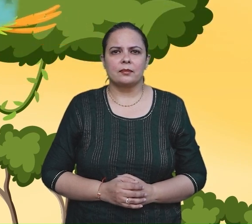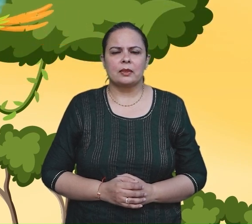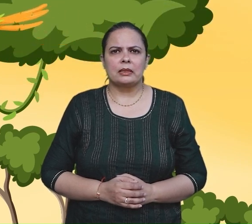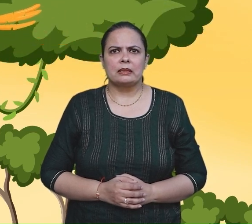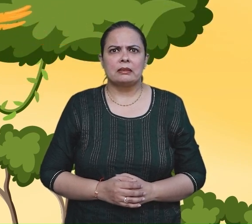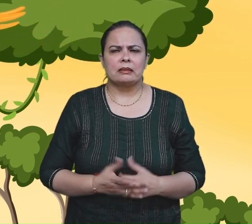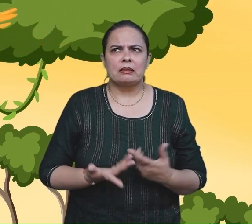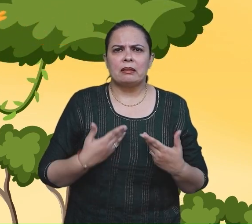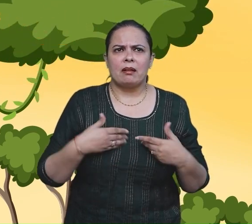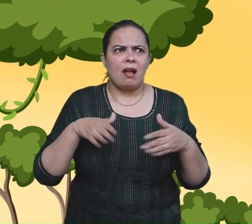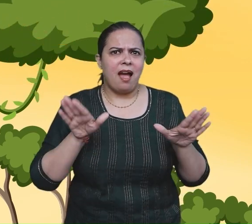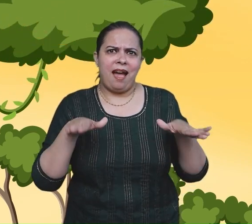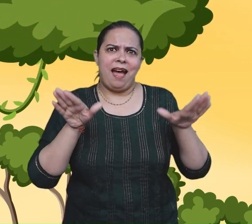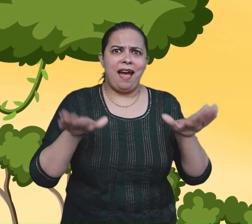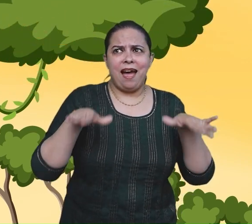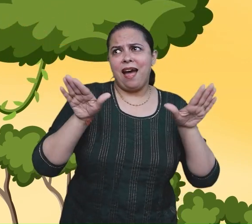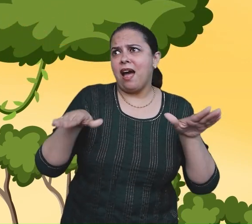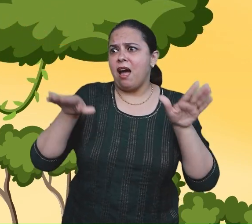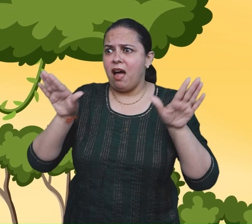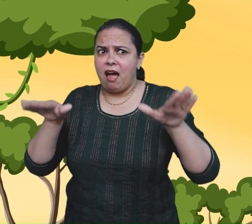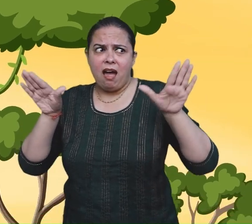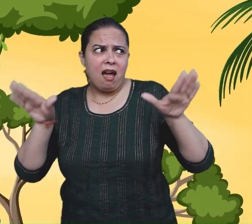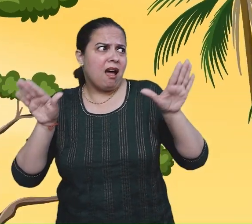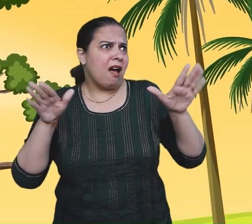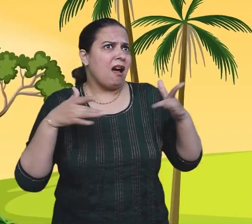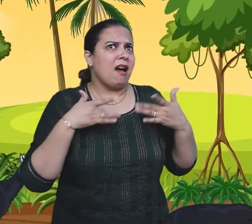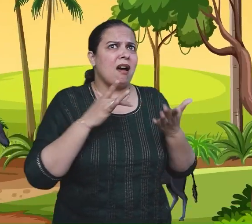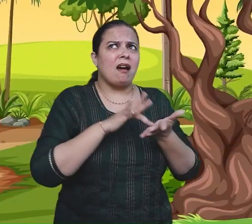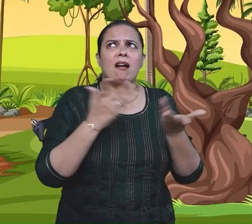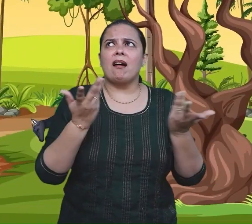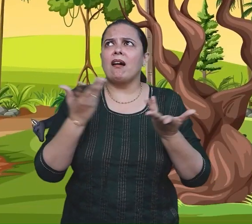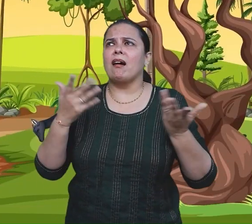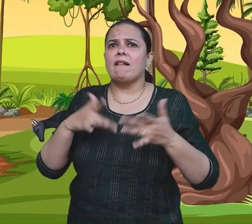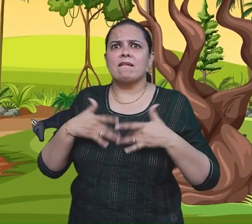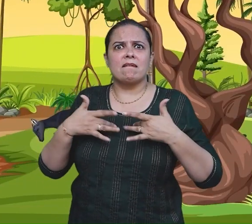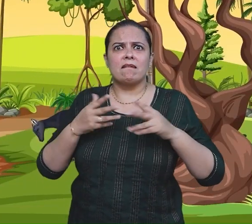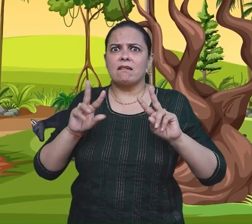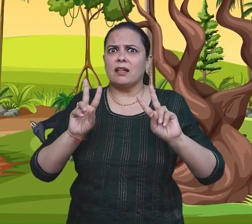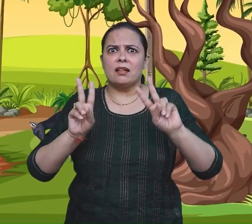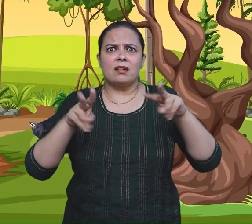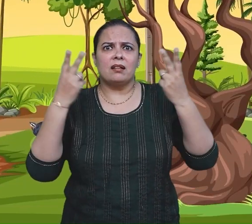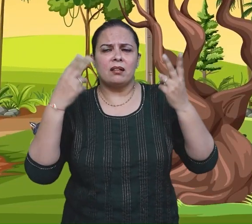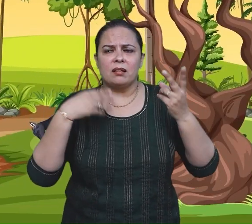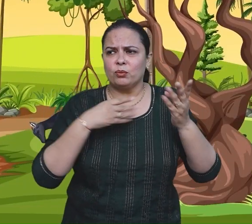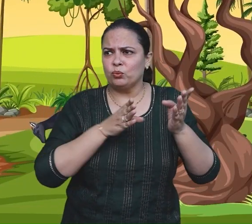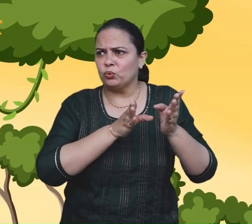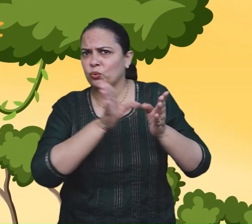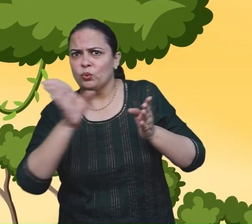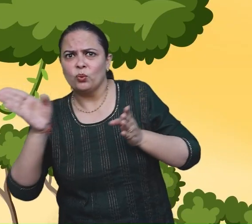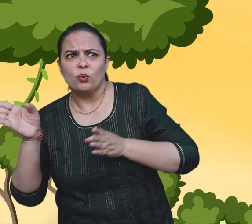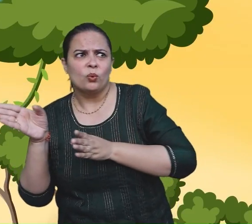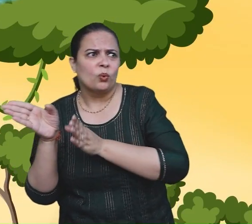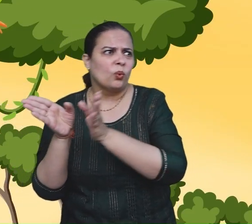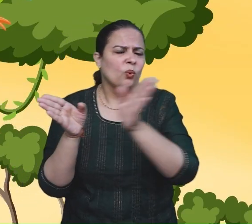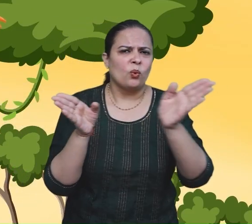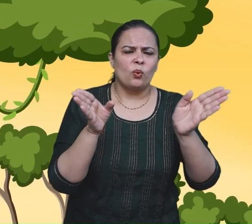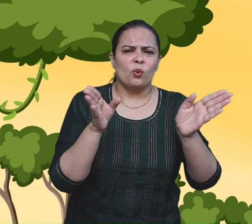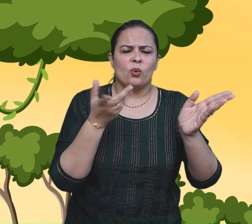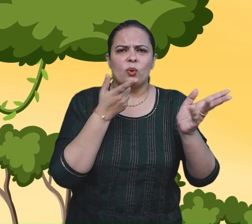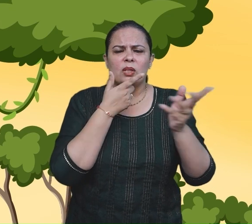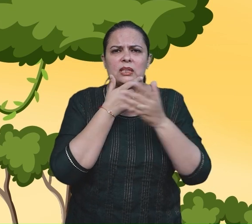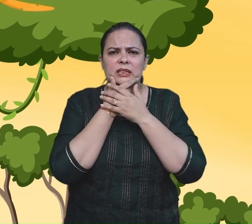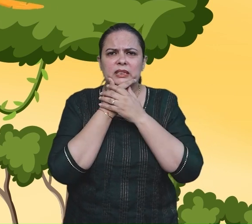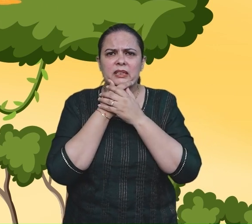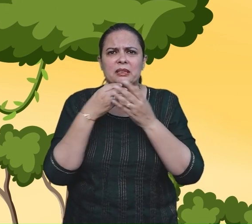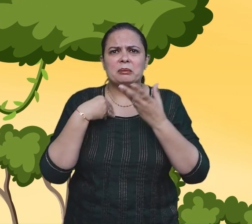अरे ये कहाँ आ गया मैं, मुझे मुड़ना कहाँ से था, इस